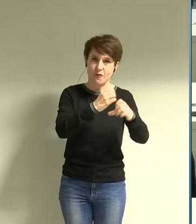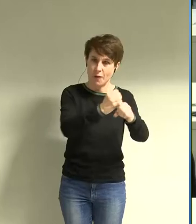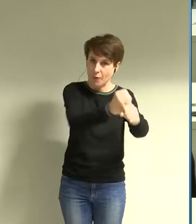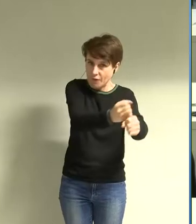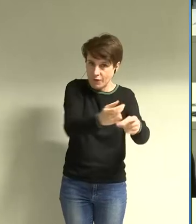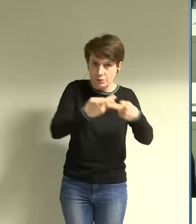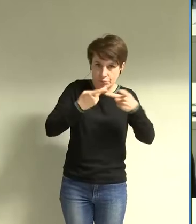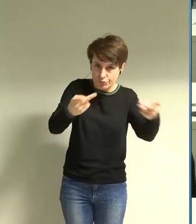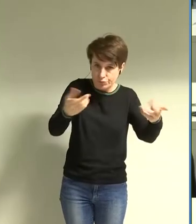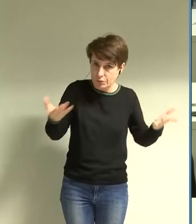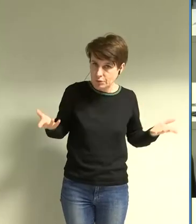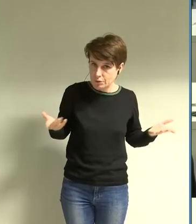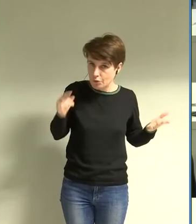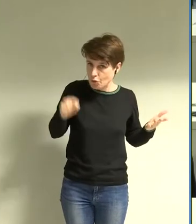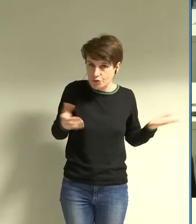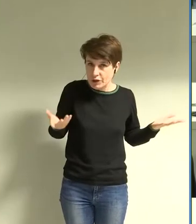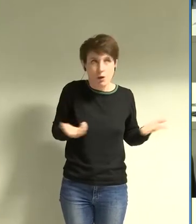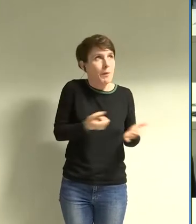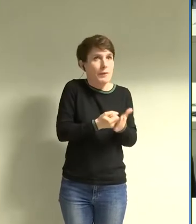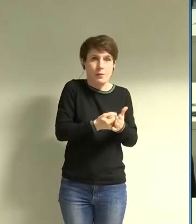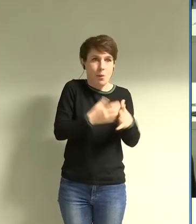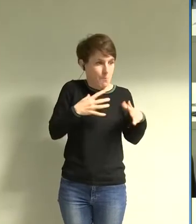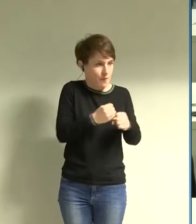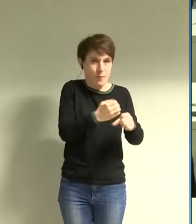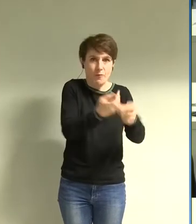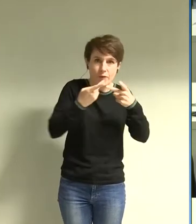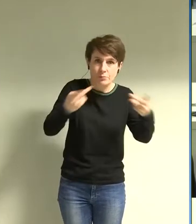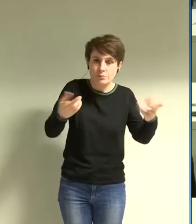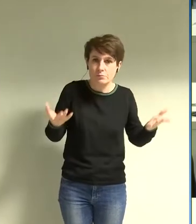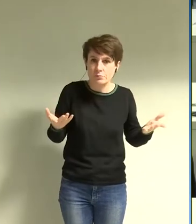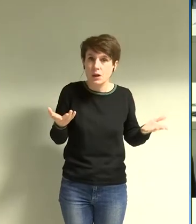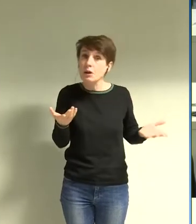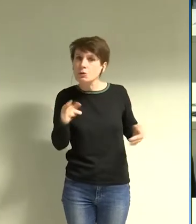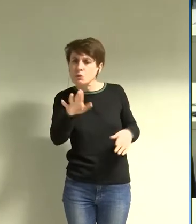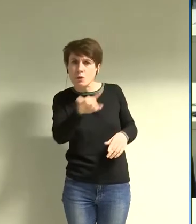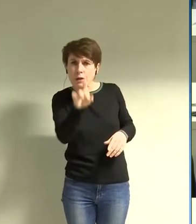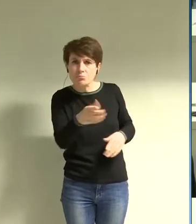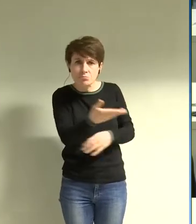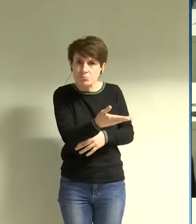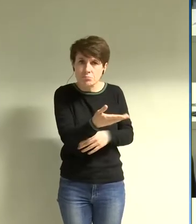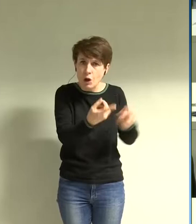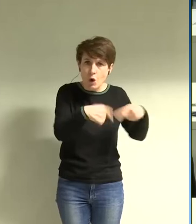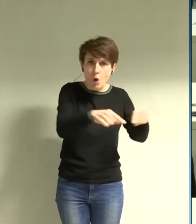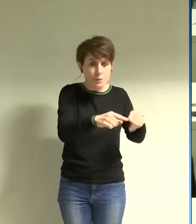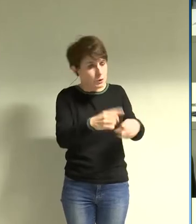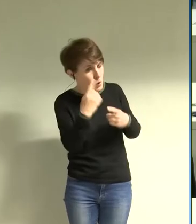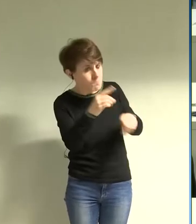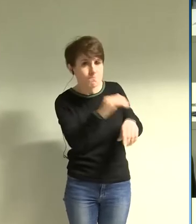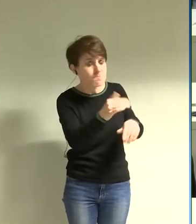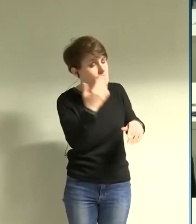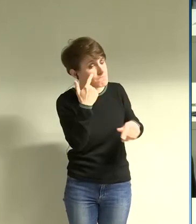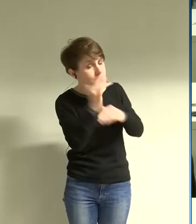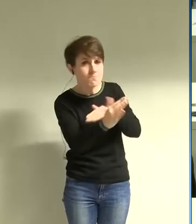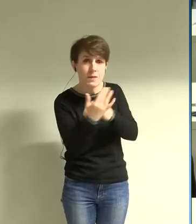devraient enfin en termes de rendu compte à minima qu'entendez vous leur demandez comment pensez vous transmettre le résultat de leurs travaux aux